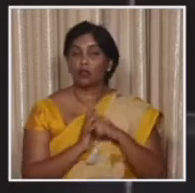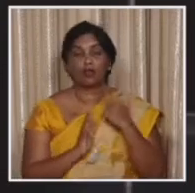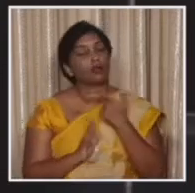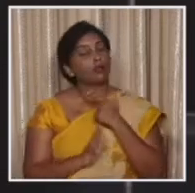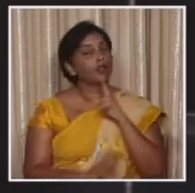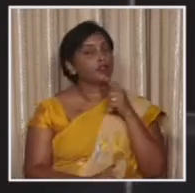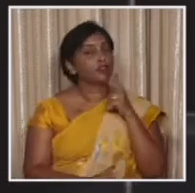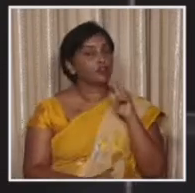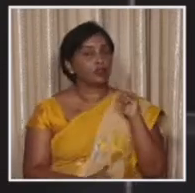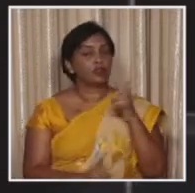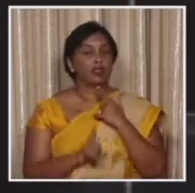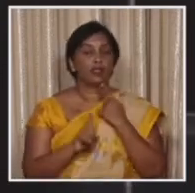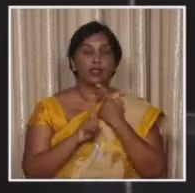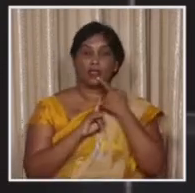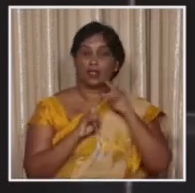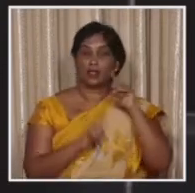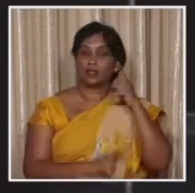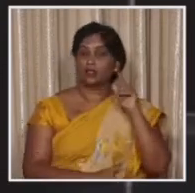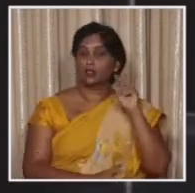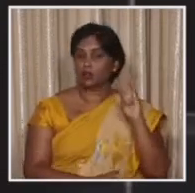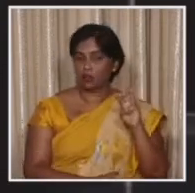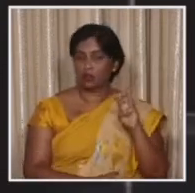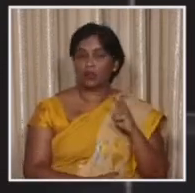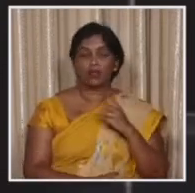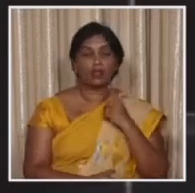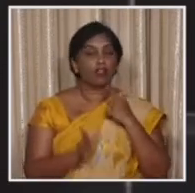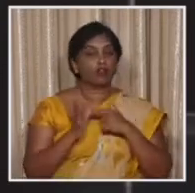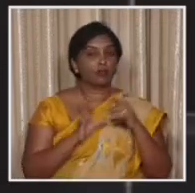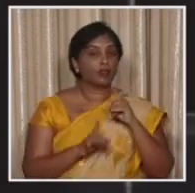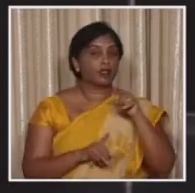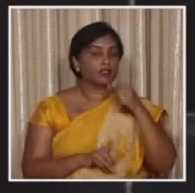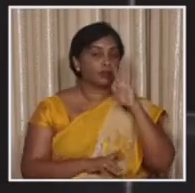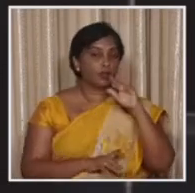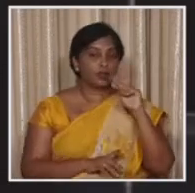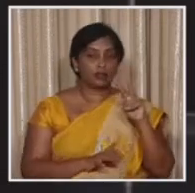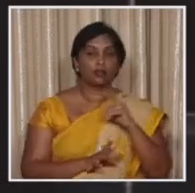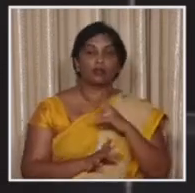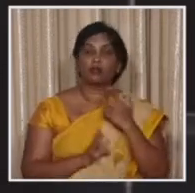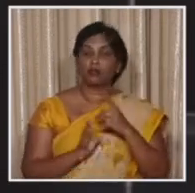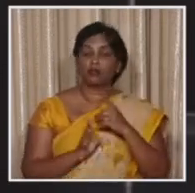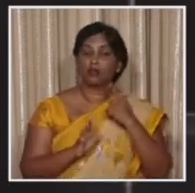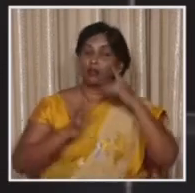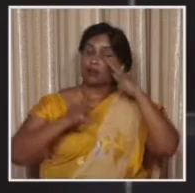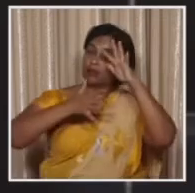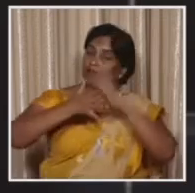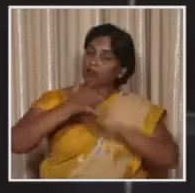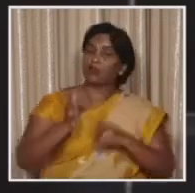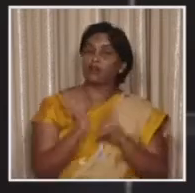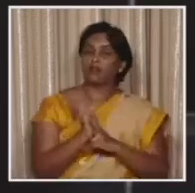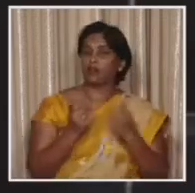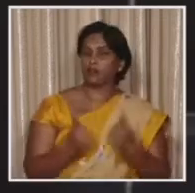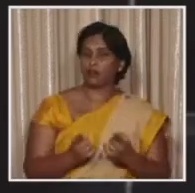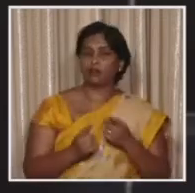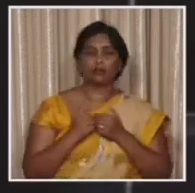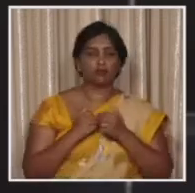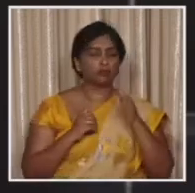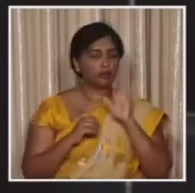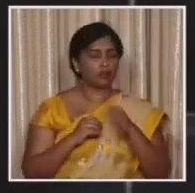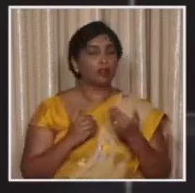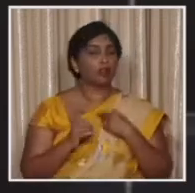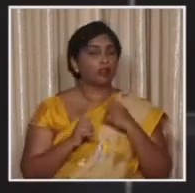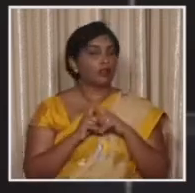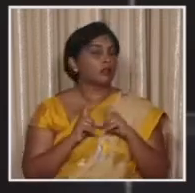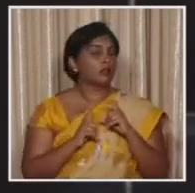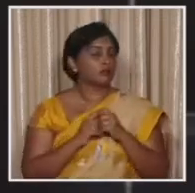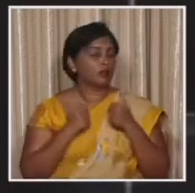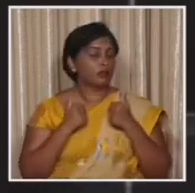187යි. කැලණිය 173යි. රජරට 152යි. සවරගම 133යි. 17ෙම පුරතත්වය මේකයි. මෙහෙම ගියොත් එීම